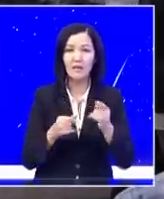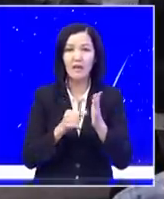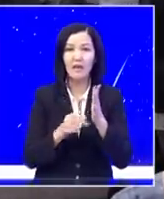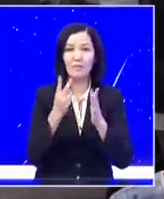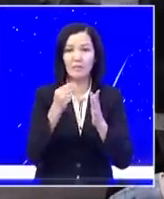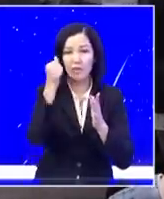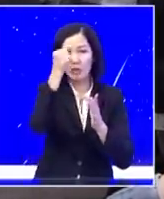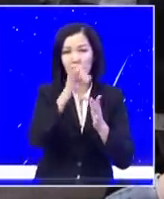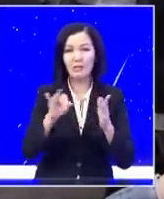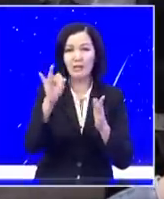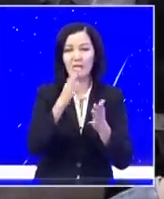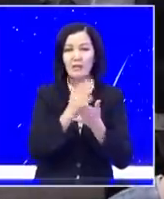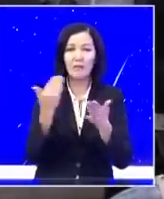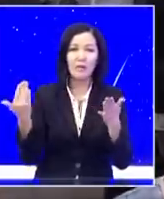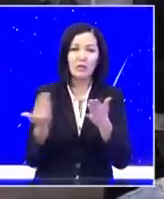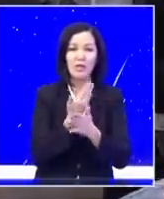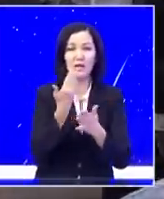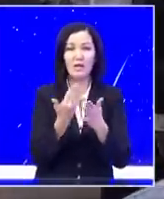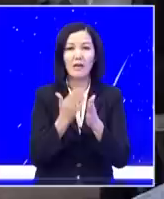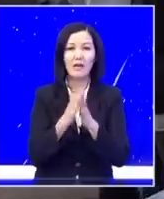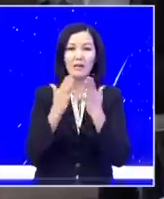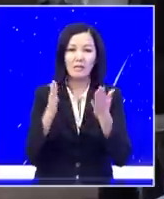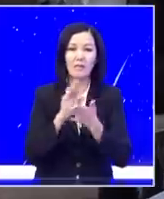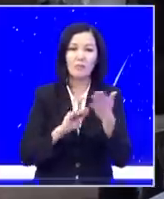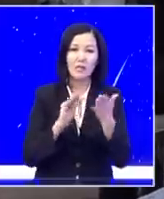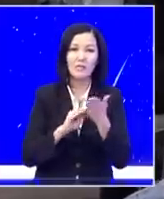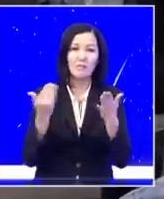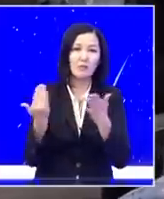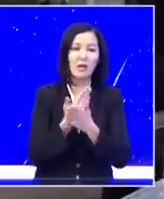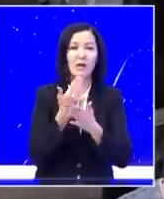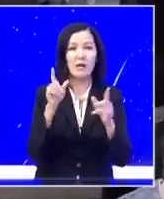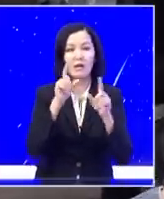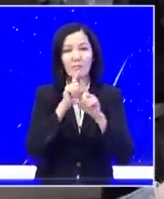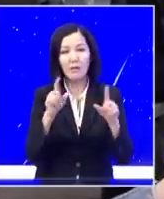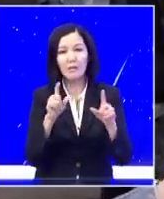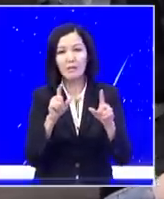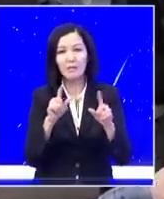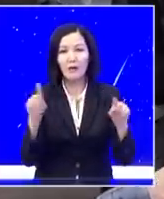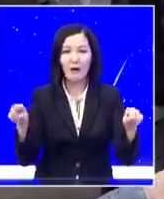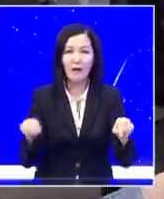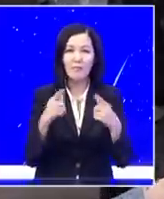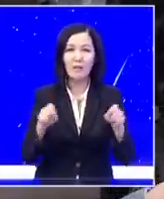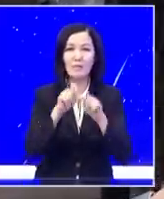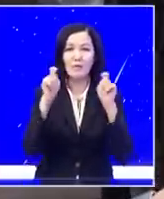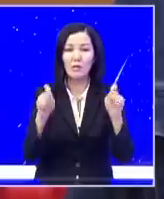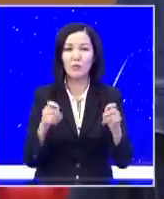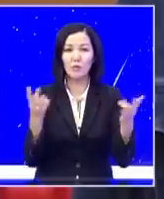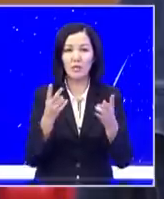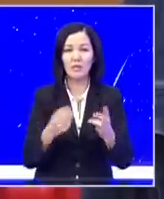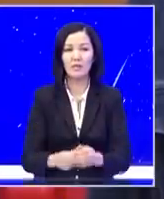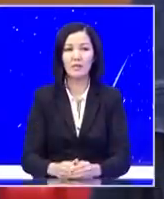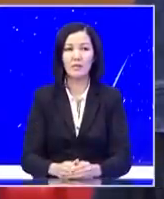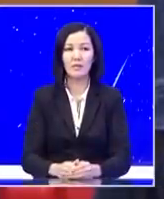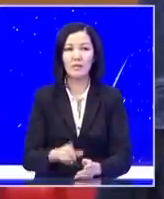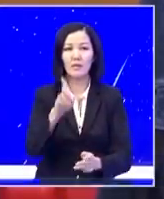жылдан артық тарихы бар жаңа шежіресі және жаңа мектептің қалыптасатынына мен анық көзім жетеді. Бейсен